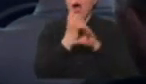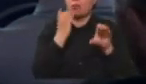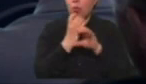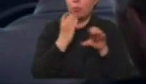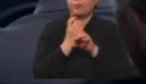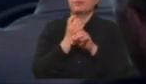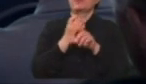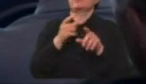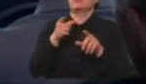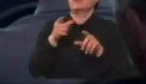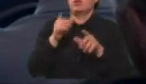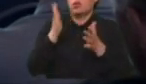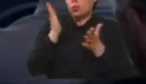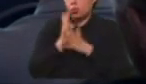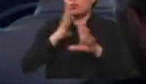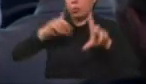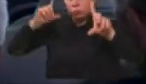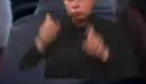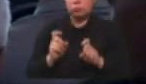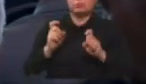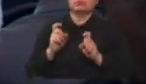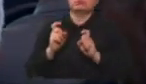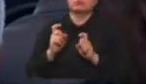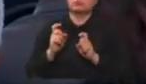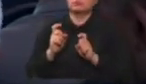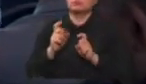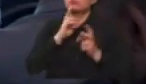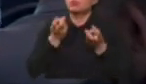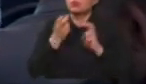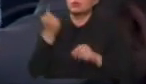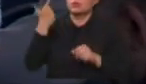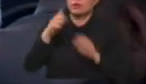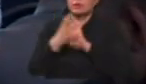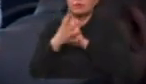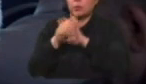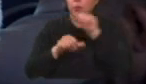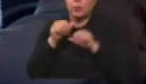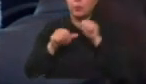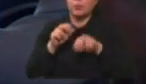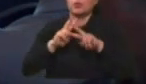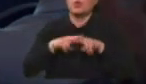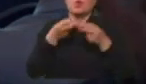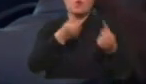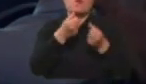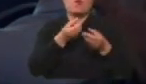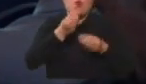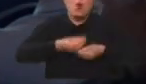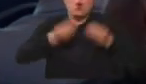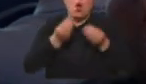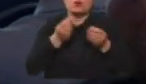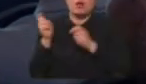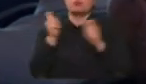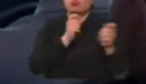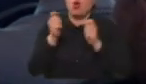że pewne narzędzia nie zostały już wdrożone, bo chociażby utworzony w 2019 roku Fundusz Rozwoju Przewozów